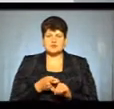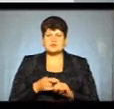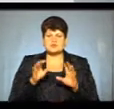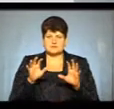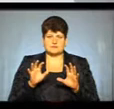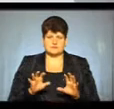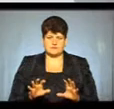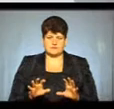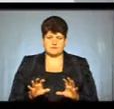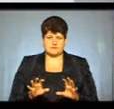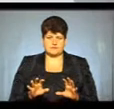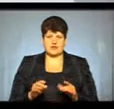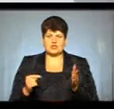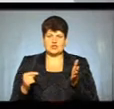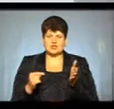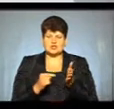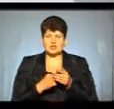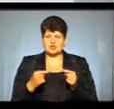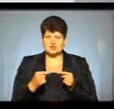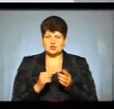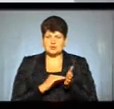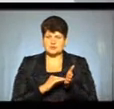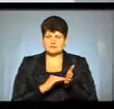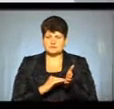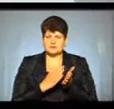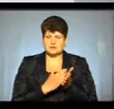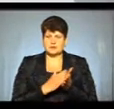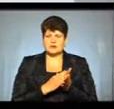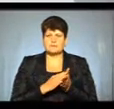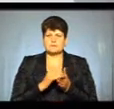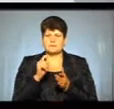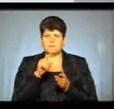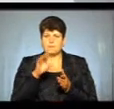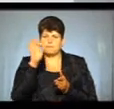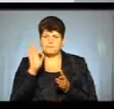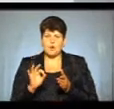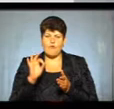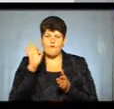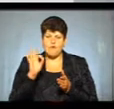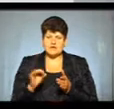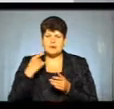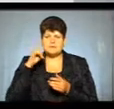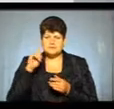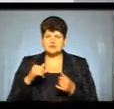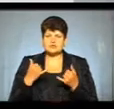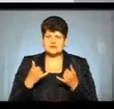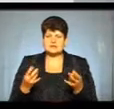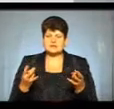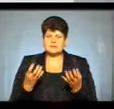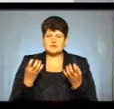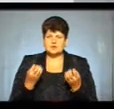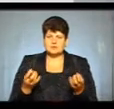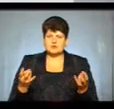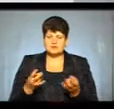бути чітко прописана, чітка квота. Ми знаємо, що наразі треба ще потребує